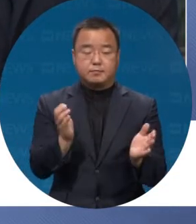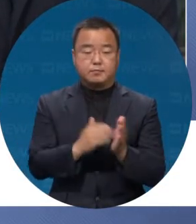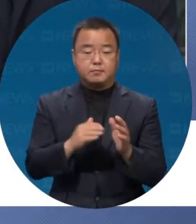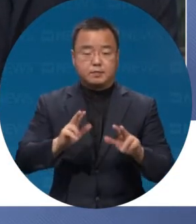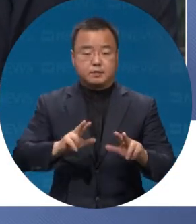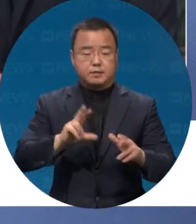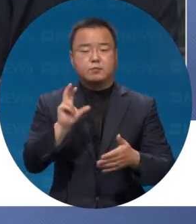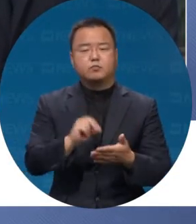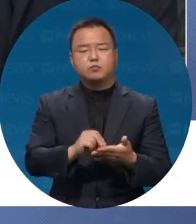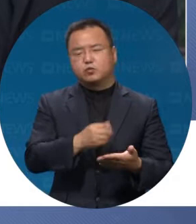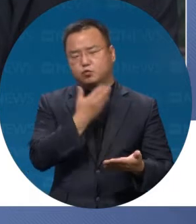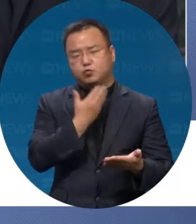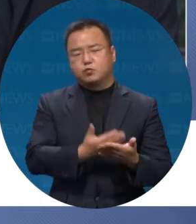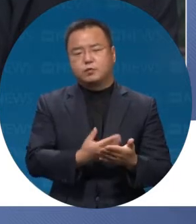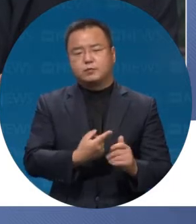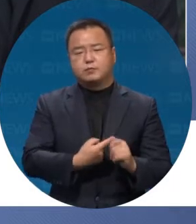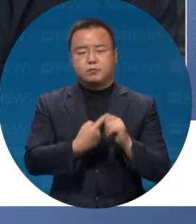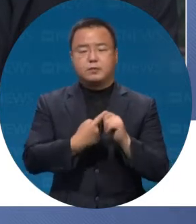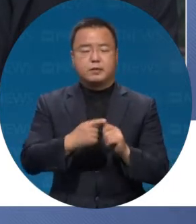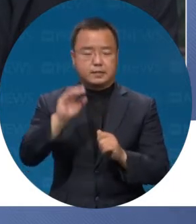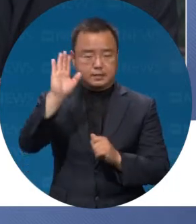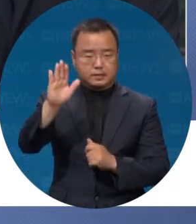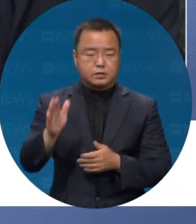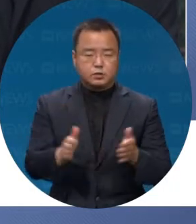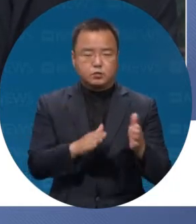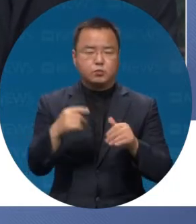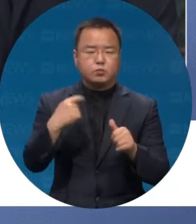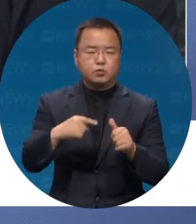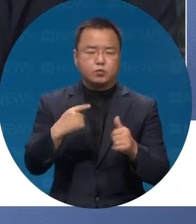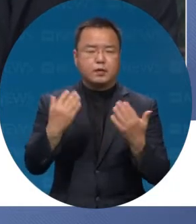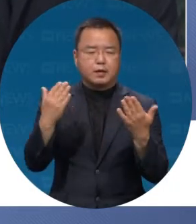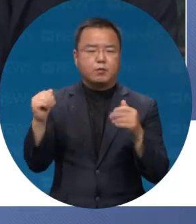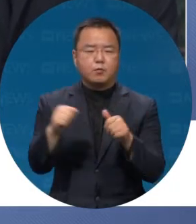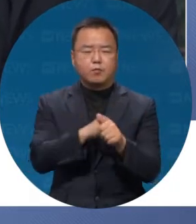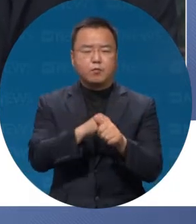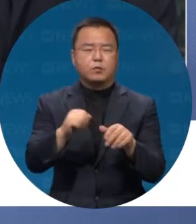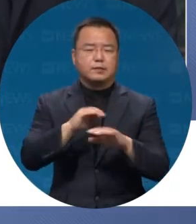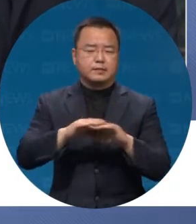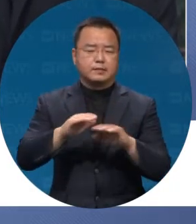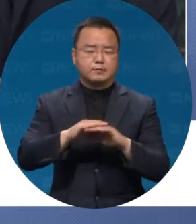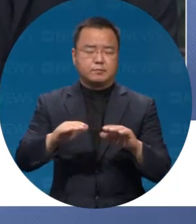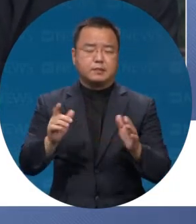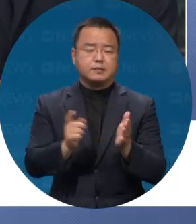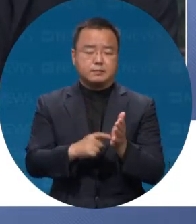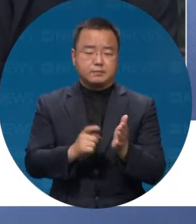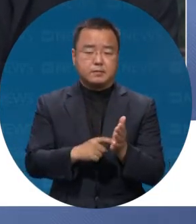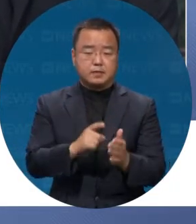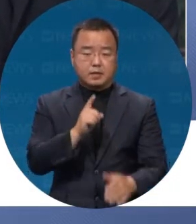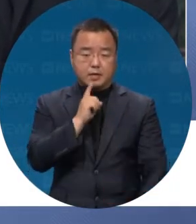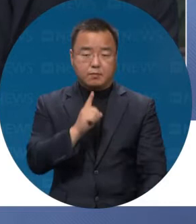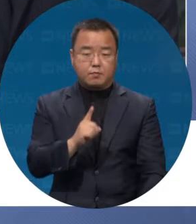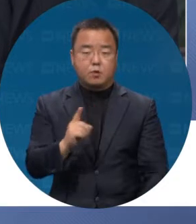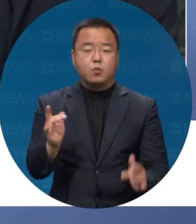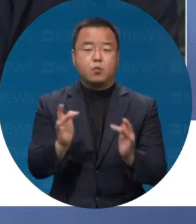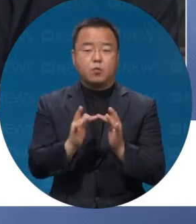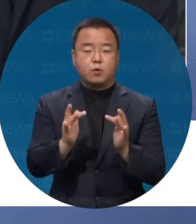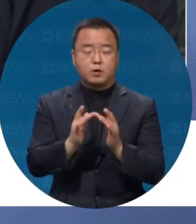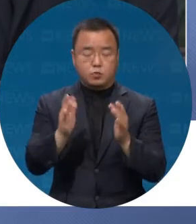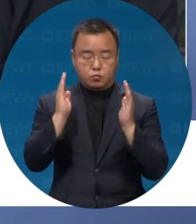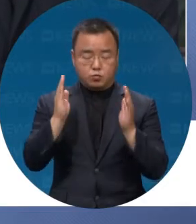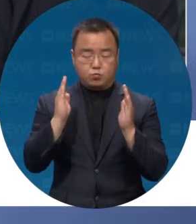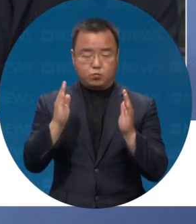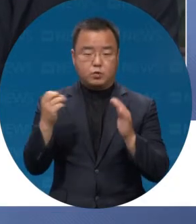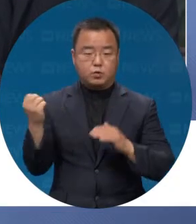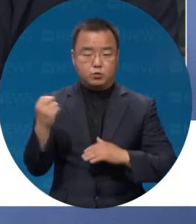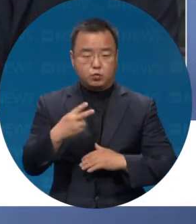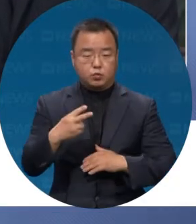현안에 있어서는 진로 교육과 학교폭력 대응 강화가 시급하다 고 응답했고 요 아울러 온라인 수업과 애 주 테크가 뭐